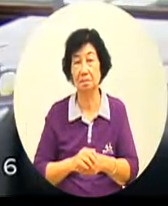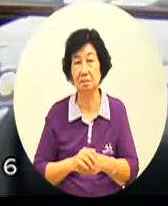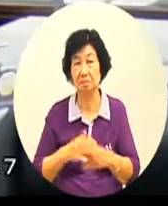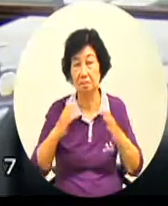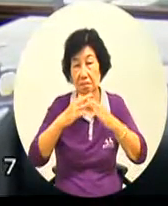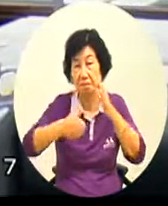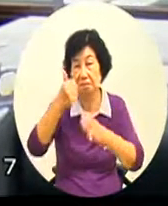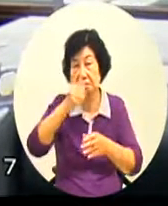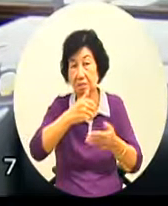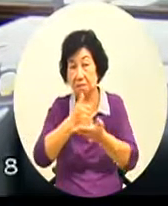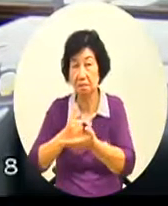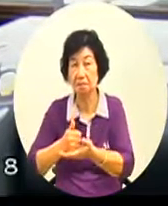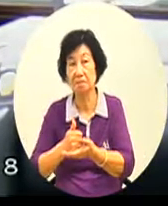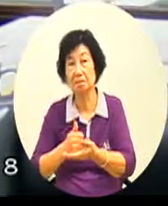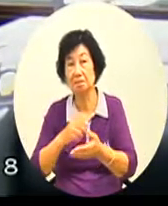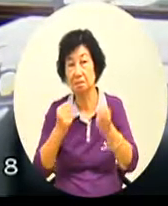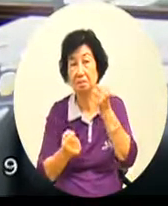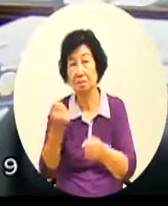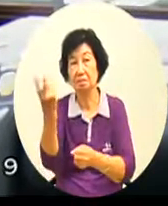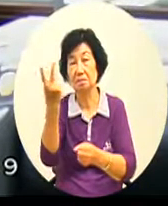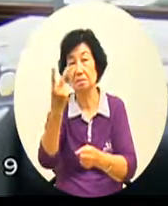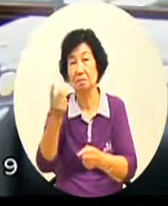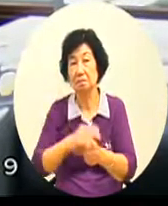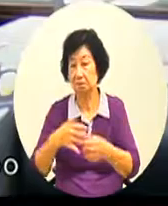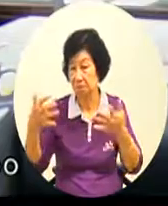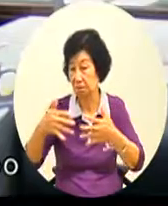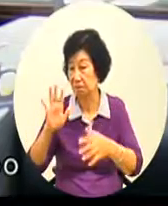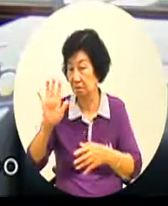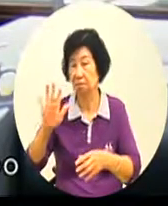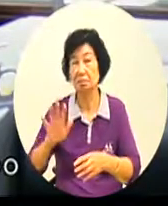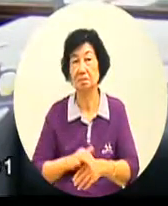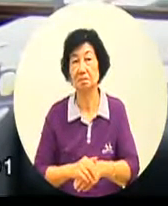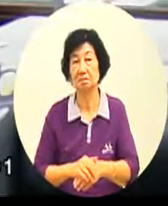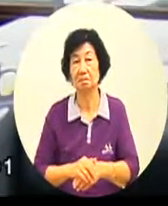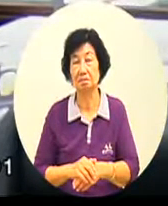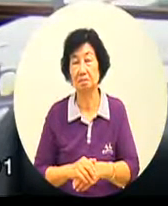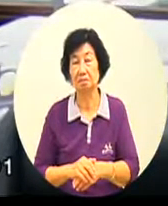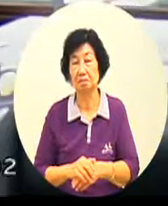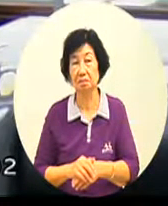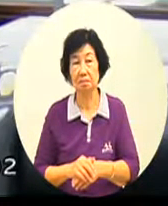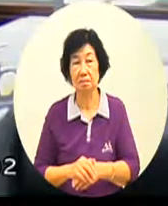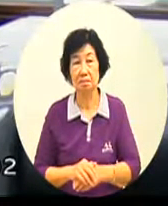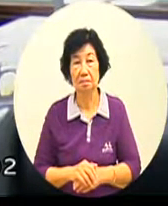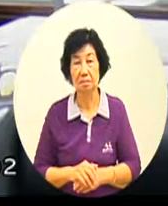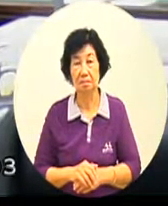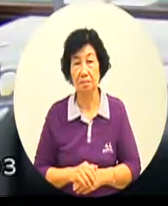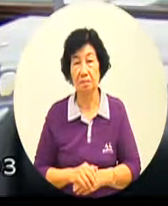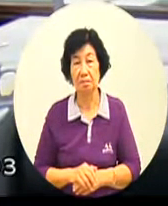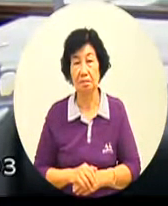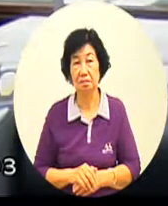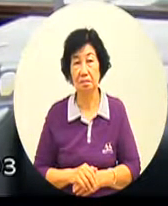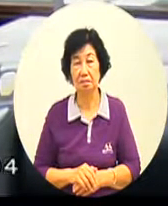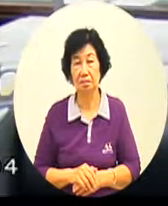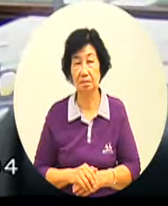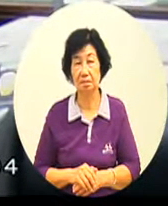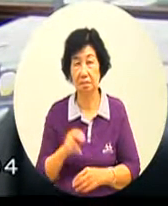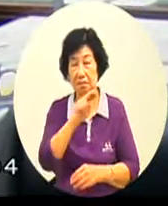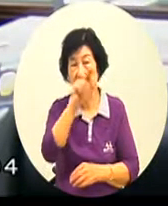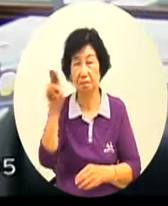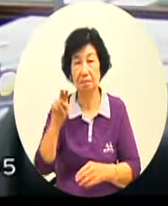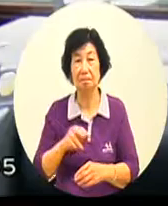哦。我们在这边先讲，我最后面还会再跟你研究。你可以看得到，我们从这个单据里面可以看到的，就